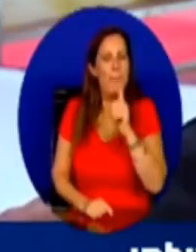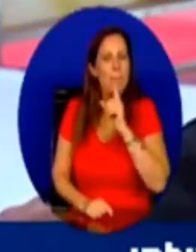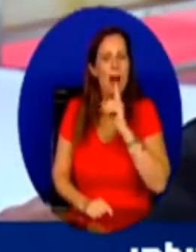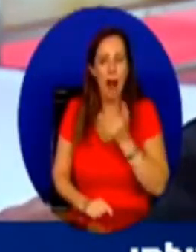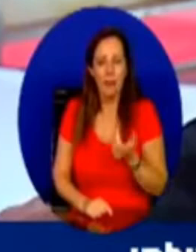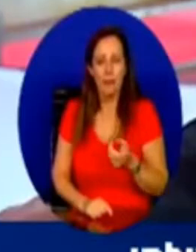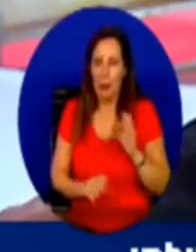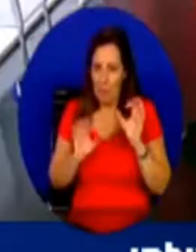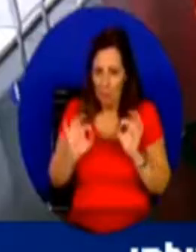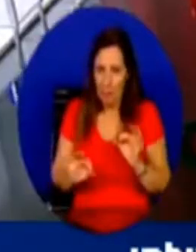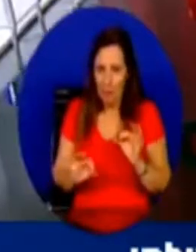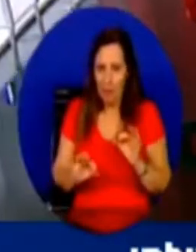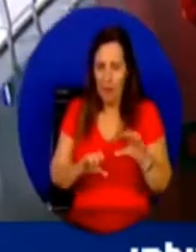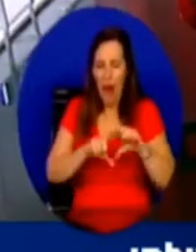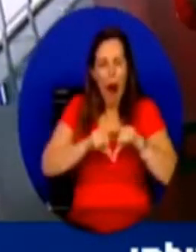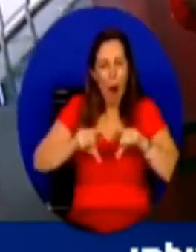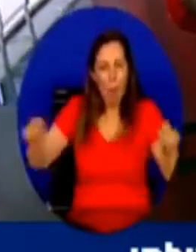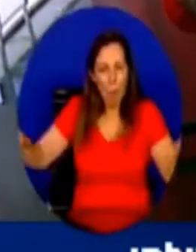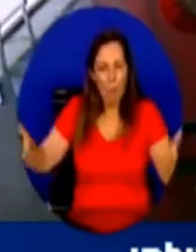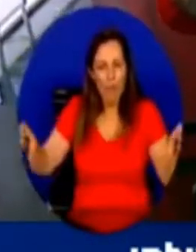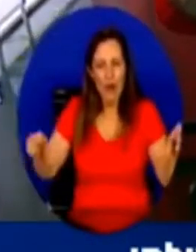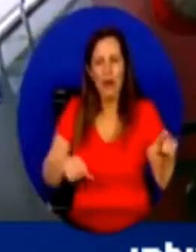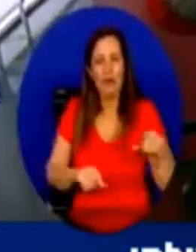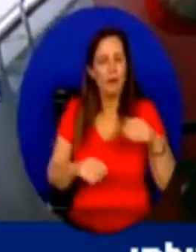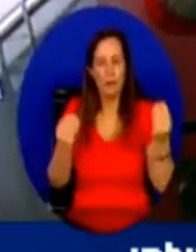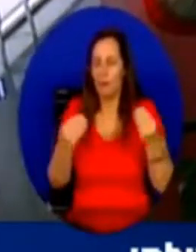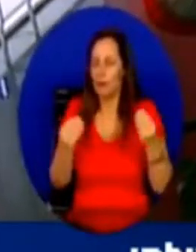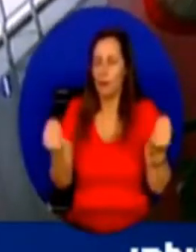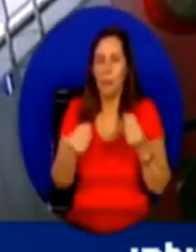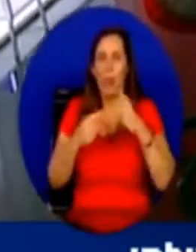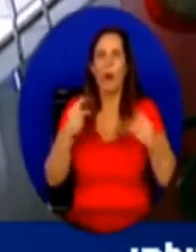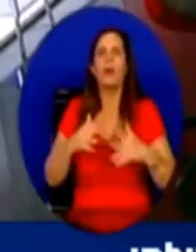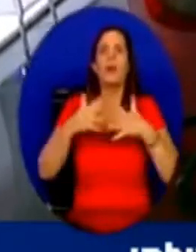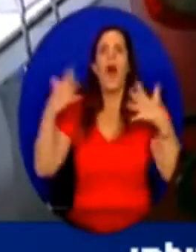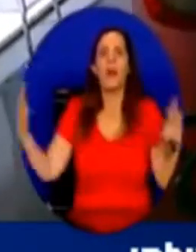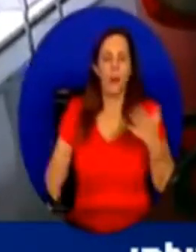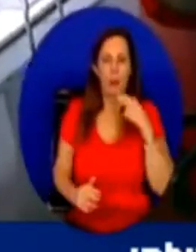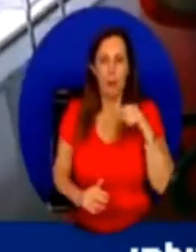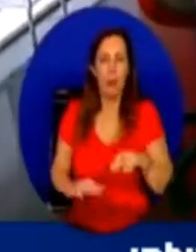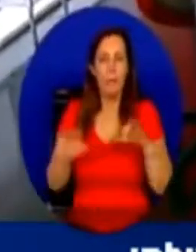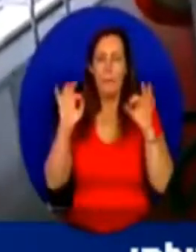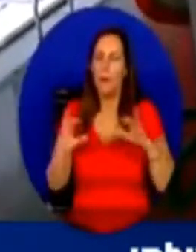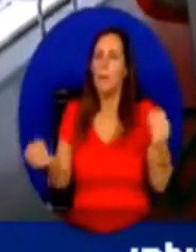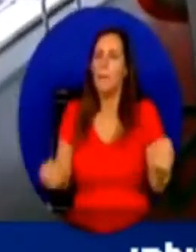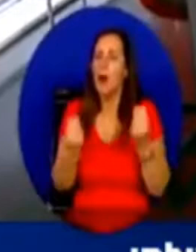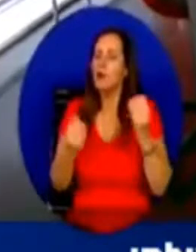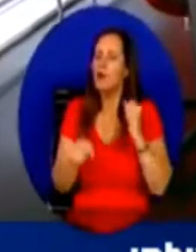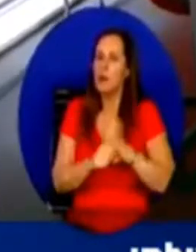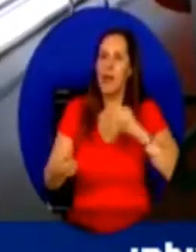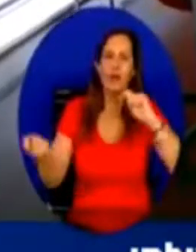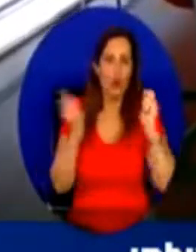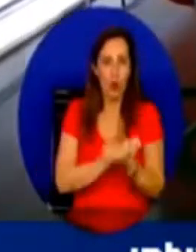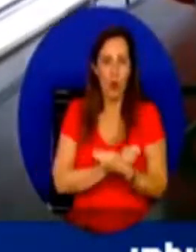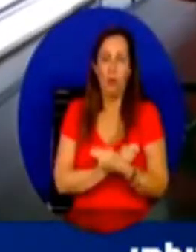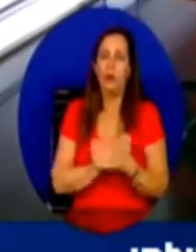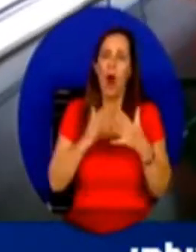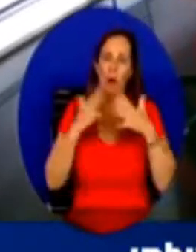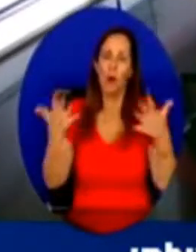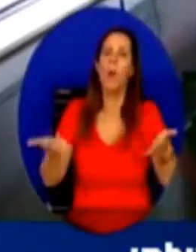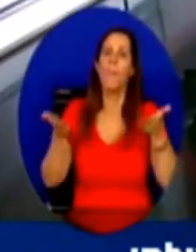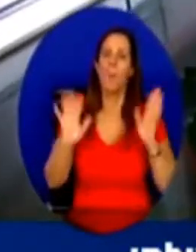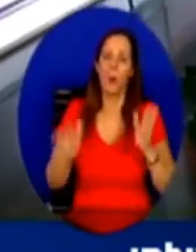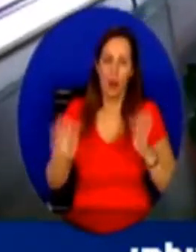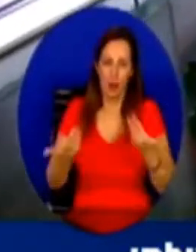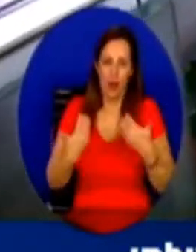שאחרים מבזבזים. אז קודם כל, באמת המוביל הארצי זה פרויקט מגלומני בקנה מידה ישראלי, בהחלט משהו שעשה שינוי משמעותי מאוד